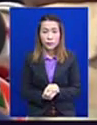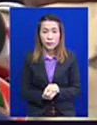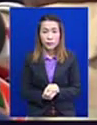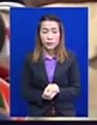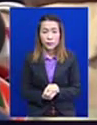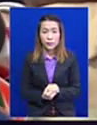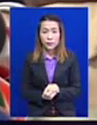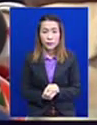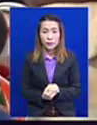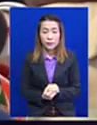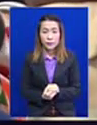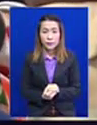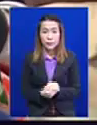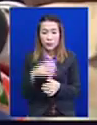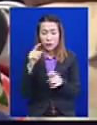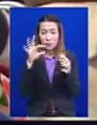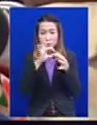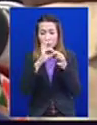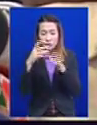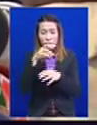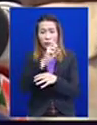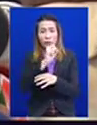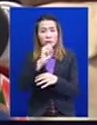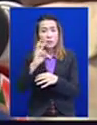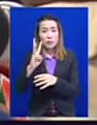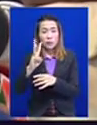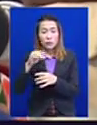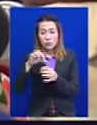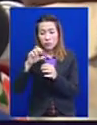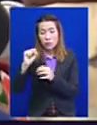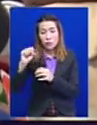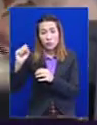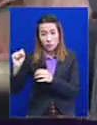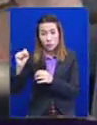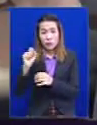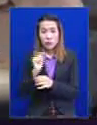มันก็ไม่เกี่ยวกับสว.ที่ตั้งขึ้นมา